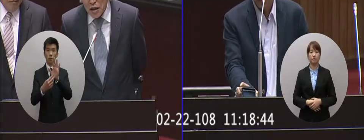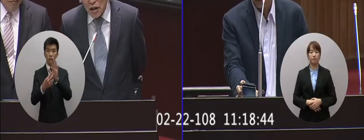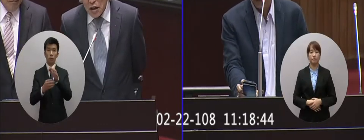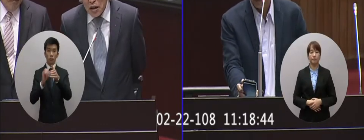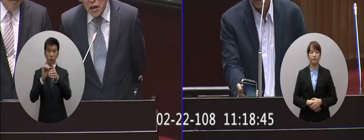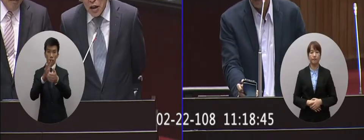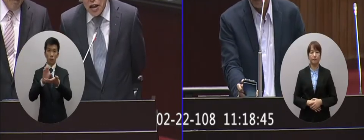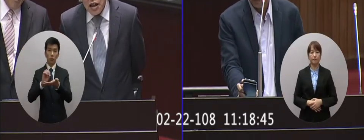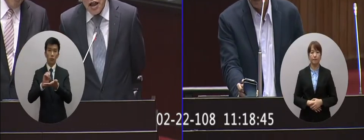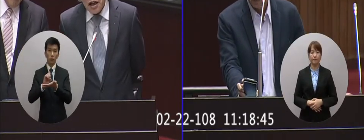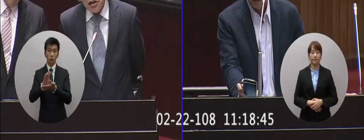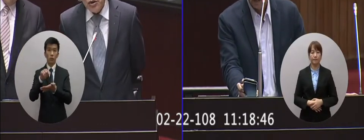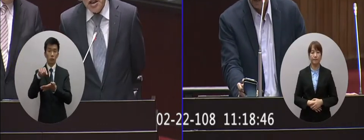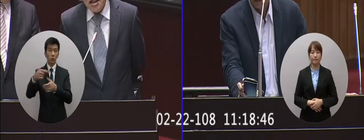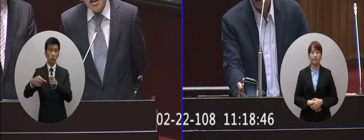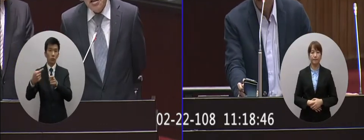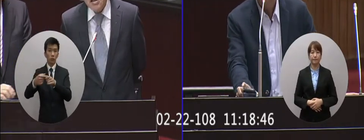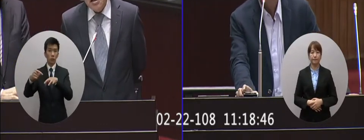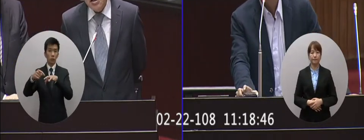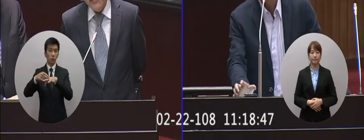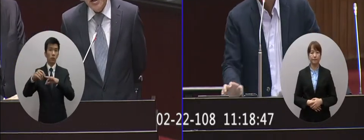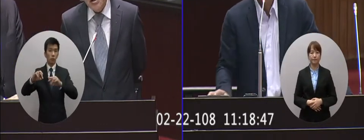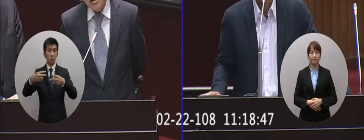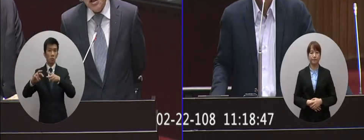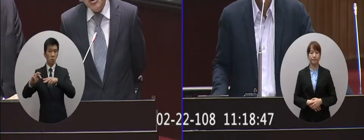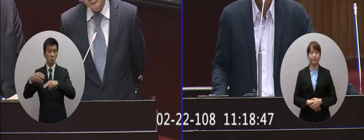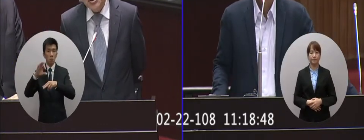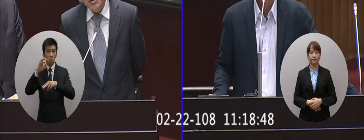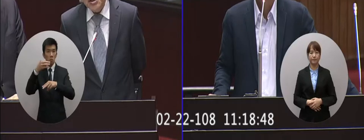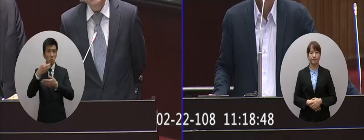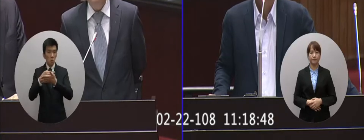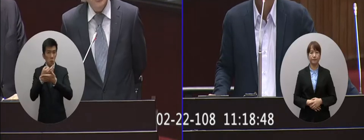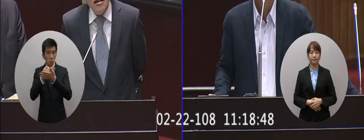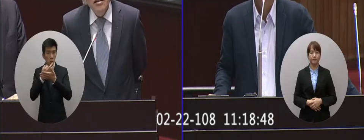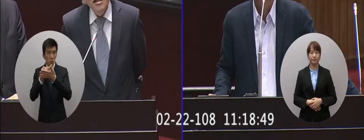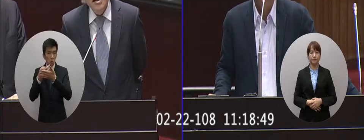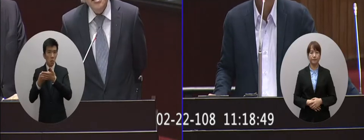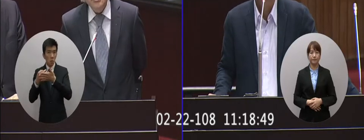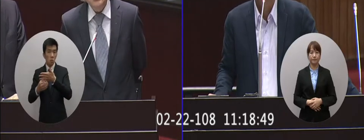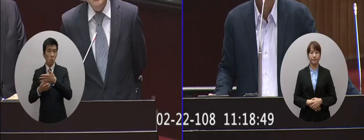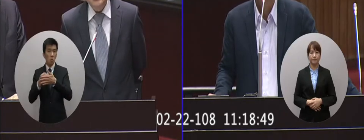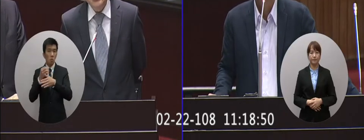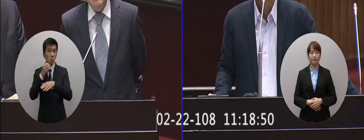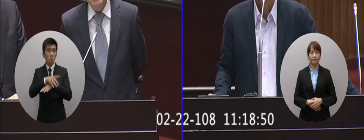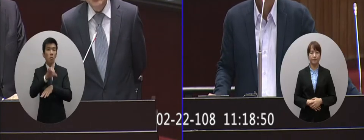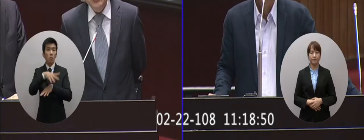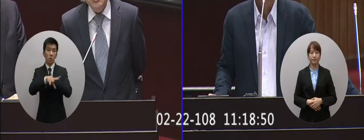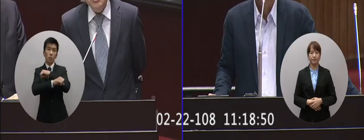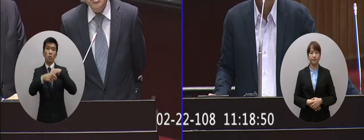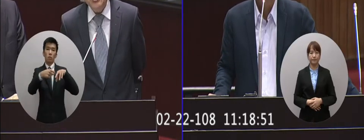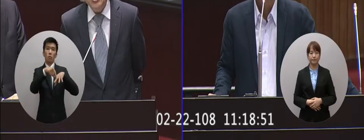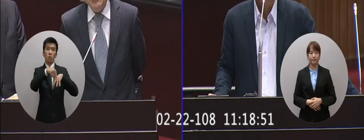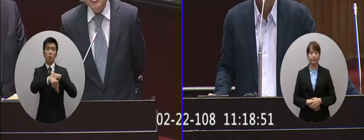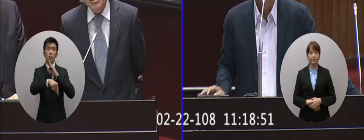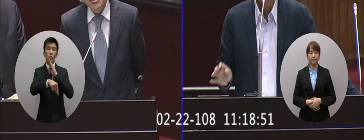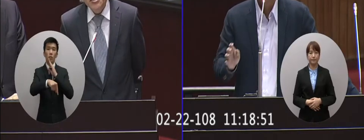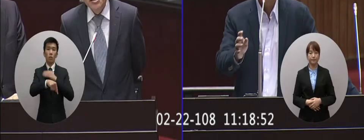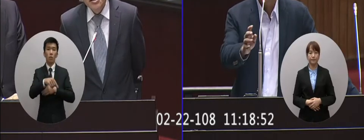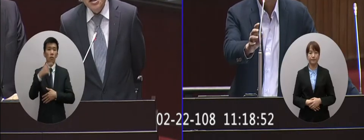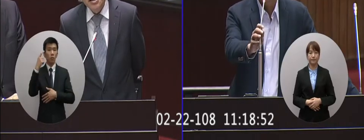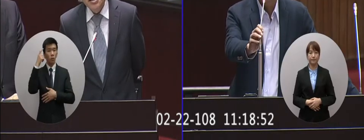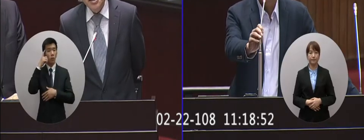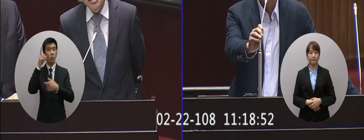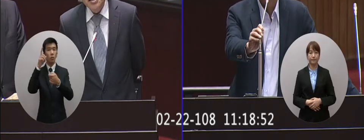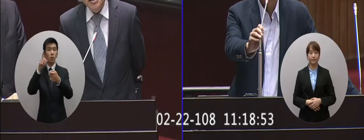了，我想整个年金改革所节省的这个经费呢，事实上都全数挹注到 也是这个基金里面，就目的就是要确保，就是